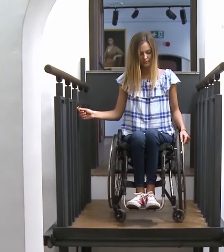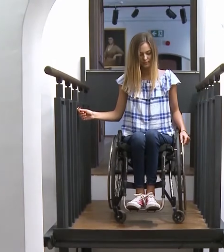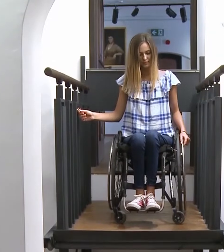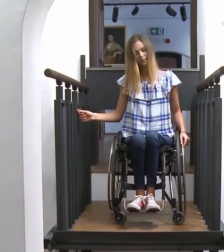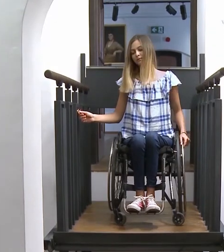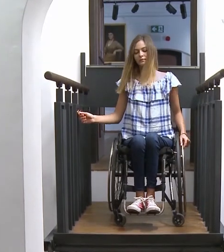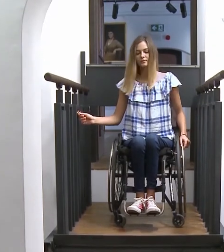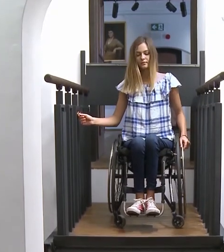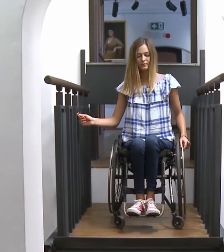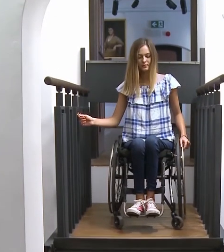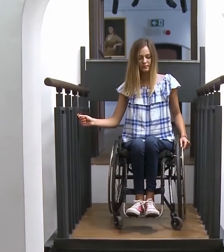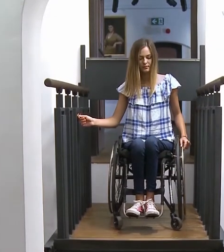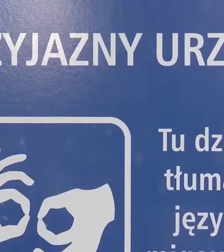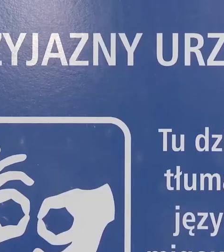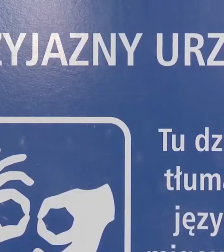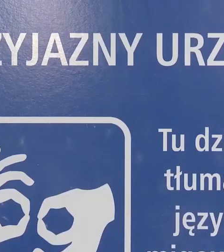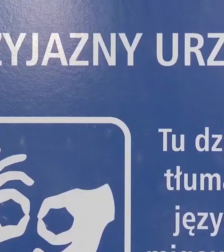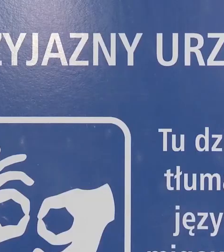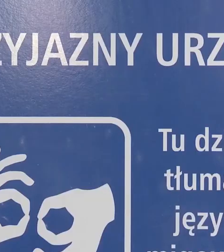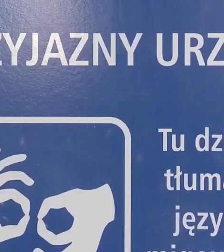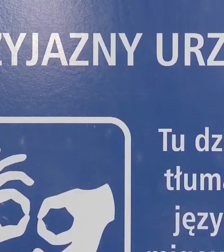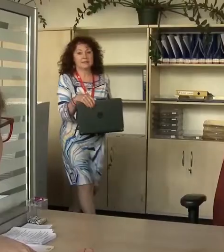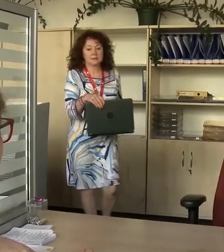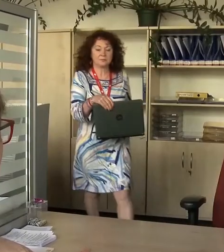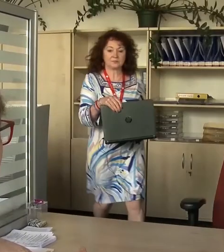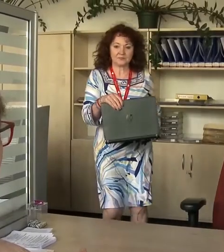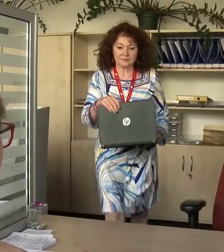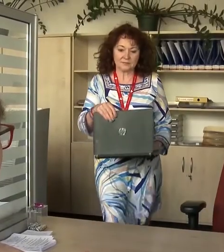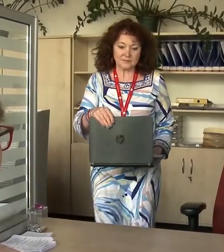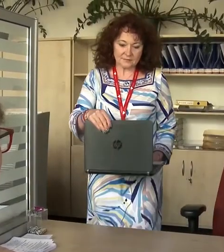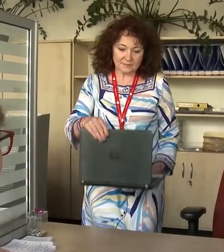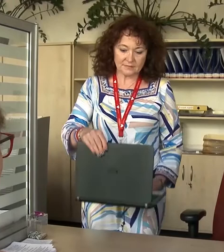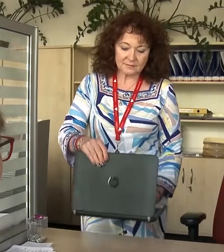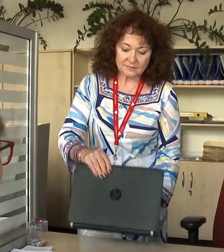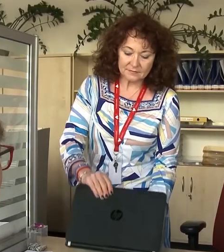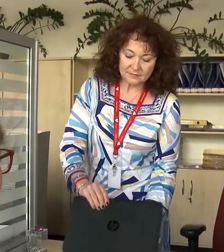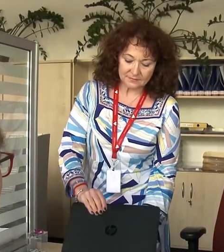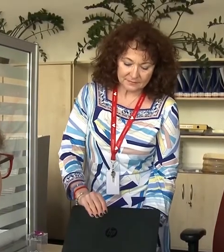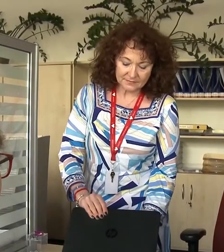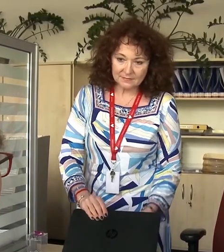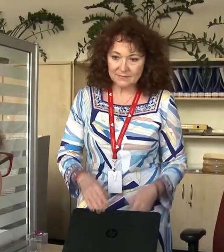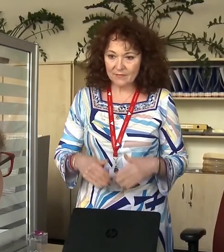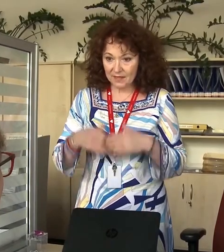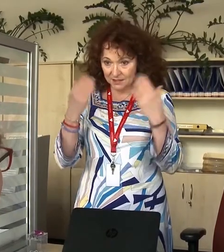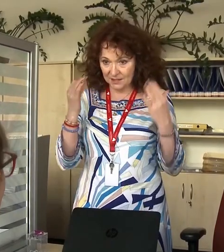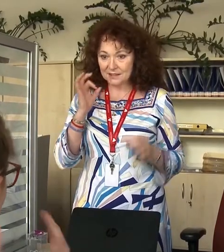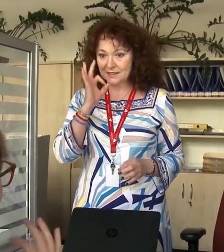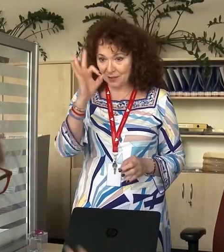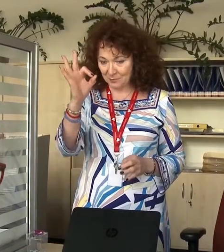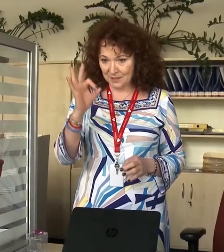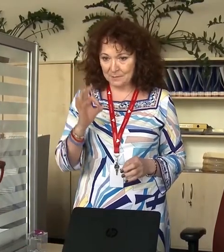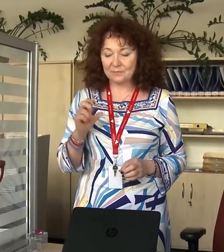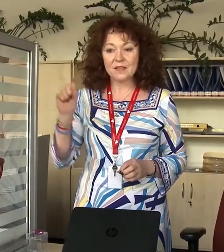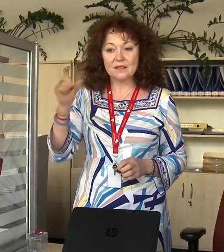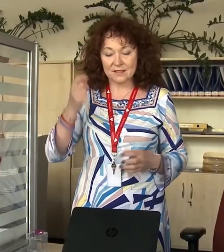Ta sama kobieta zjeżdża wózkiem na schodoplatformie. Dostęp do informacji. Młoda kobieta załatwia sprawę w urzędzie,